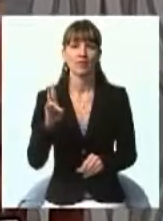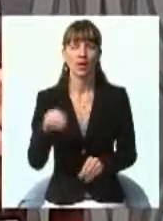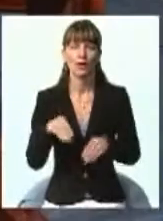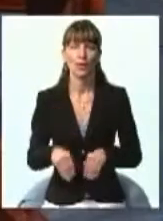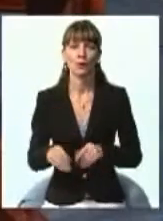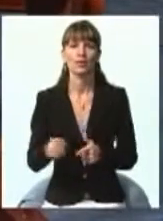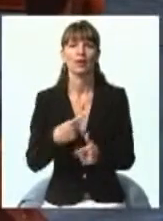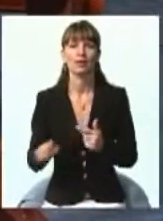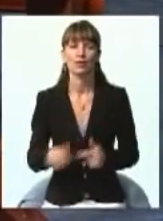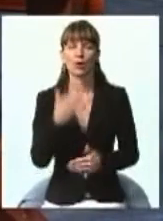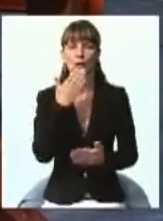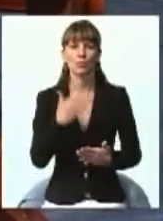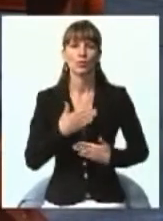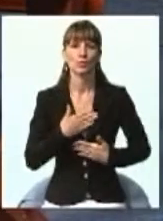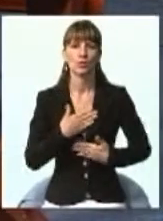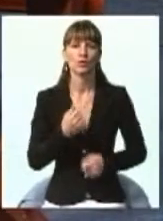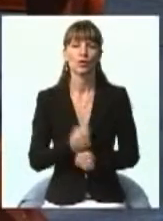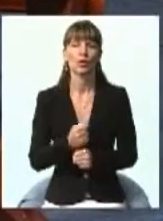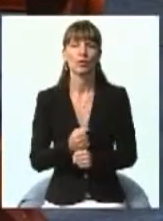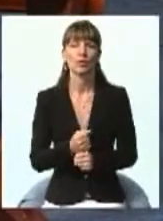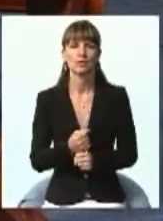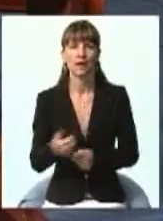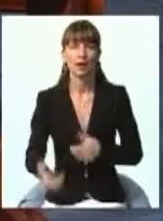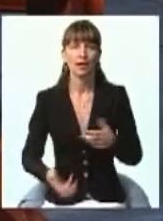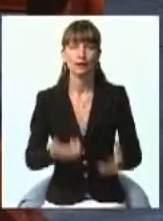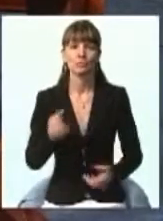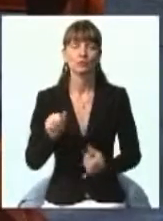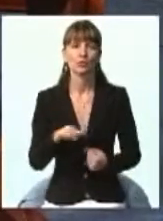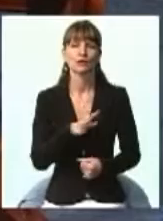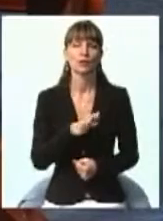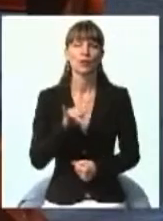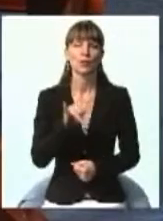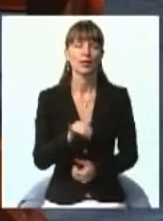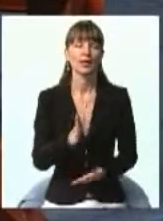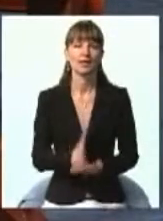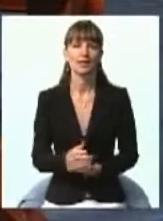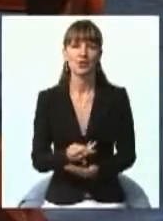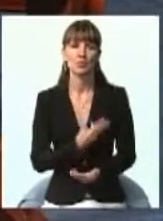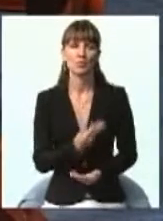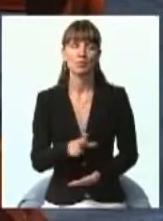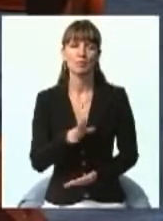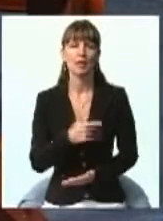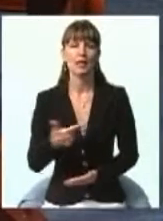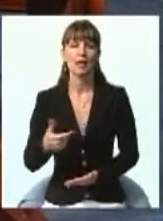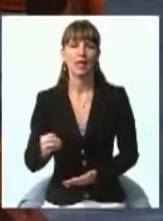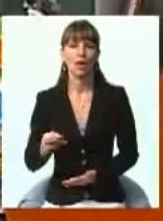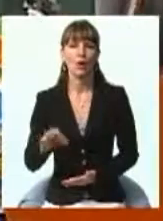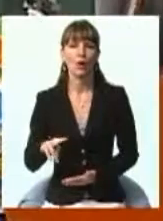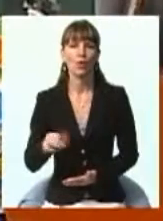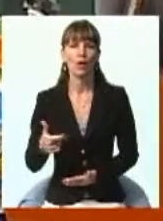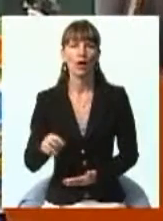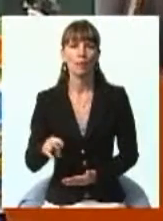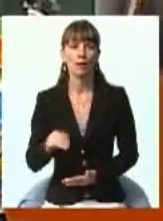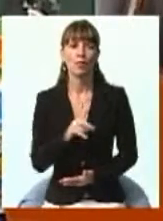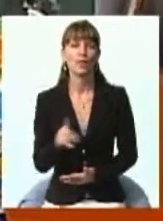десь на дорозі. Вони полюбляють робити якісь певні розкопки. Можливо, у них також є якісь такі бажання стати геологами. Кожен з